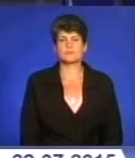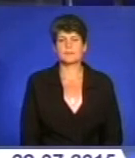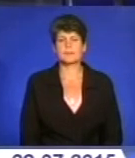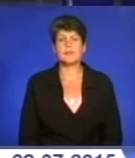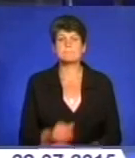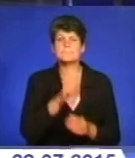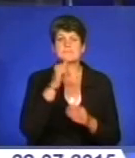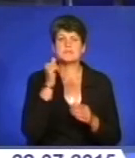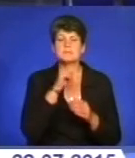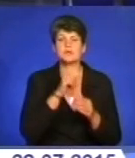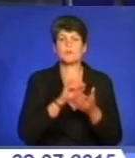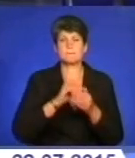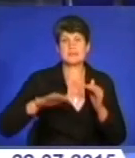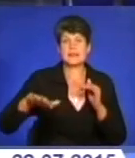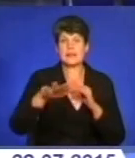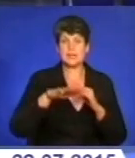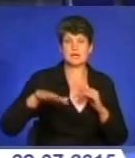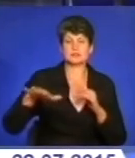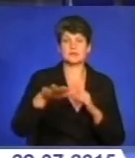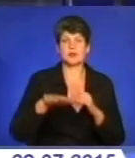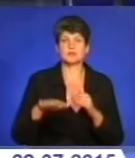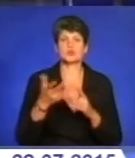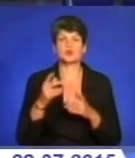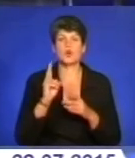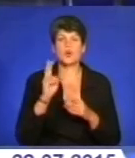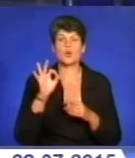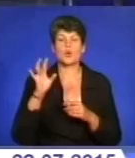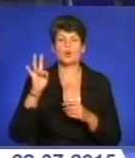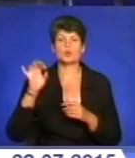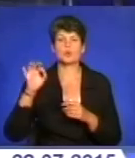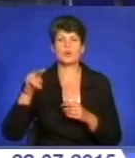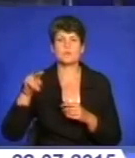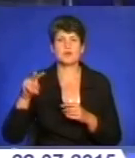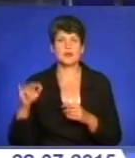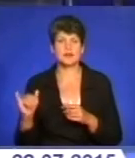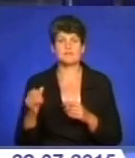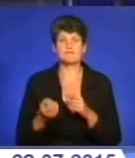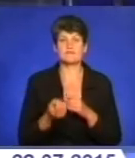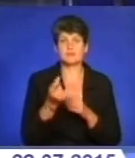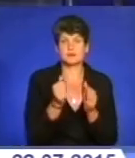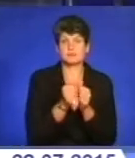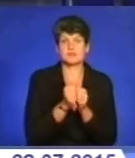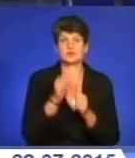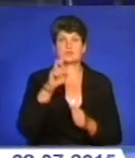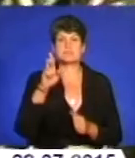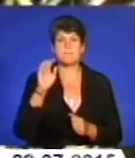Підпільну плантацію конопель площею майже пів гектара виявили співробітники Служби безпеки України неподалік з